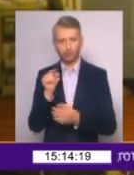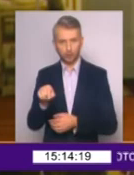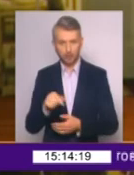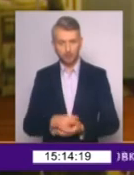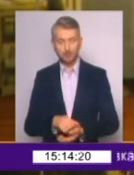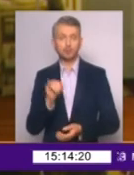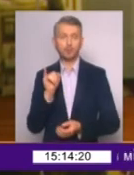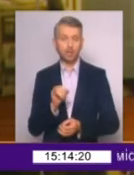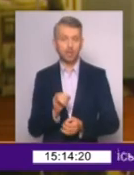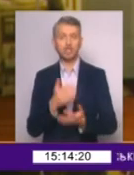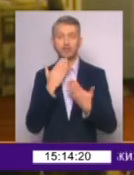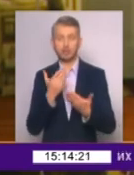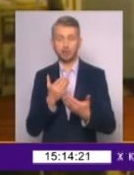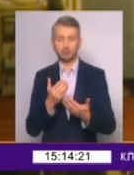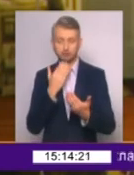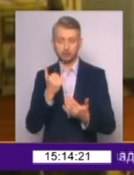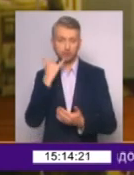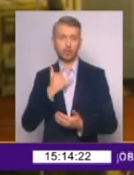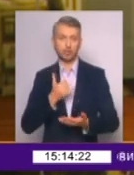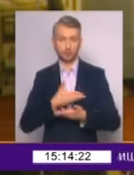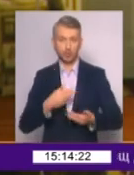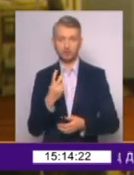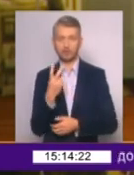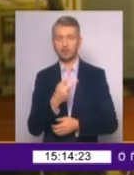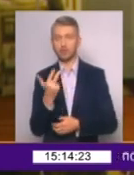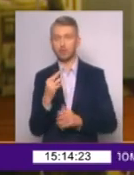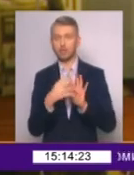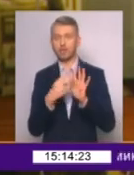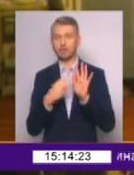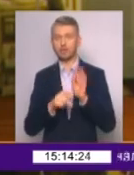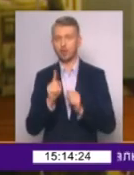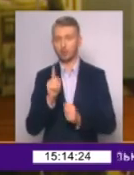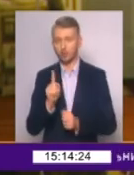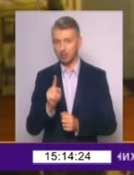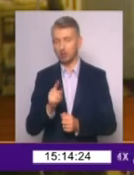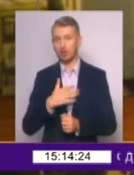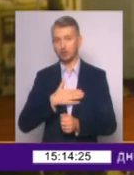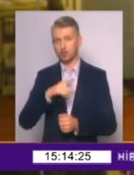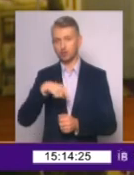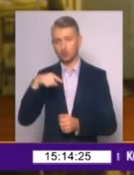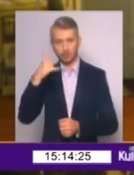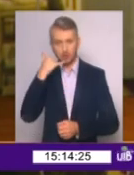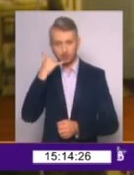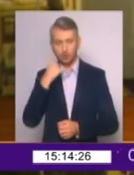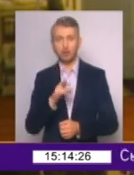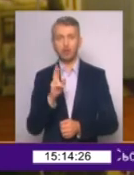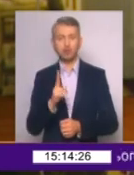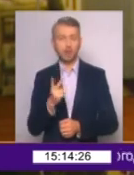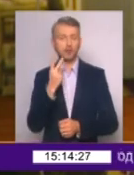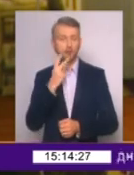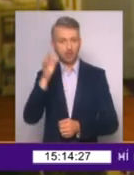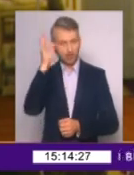І, звичайно, звертайтеся і до нас. 223-0981 – це наш незмінний номер телефону прямого ефіру. І традиційно вам нагадаю,